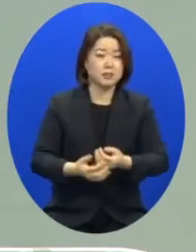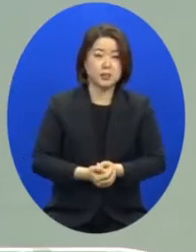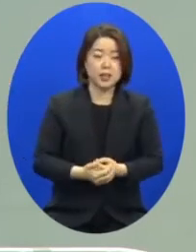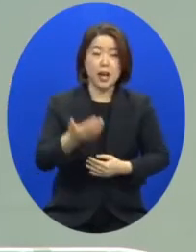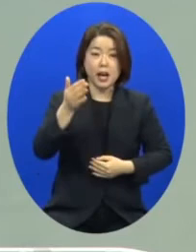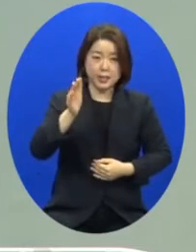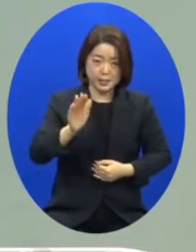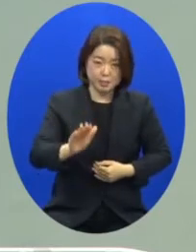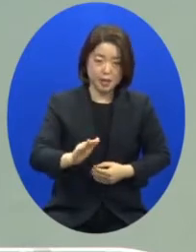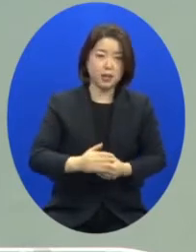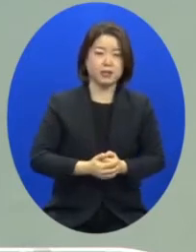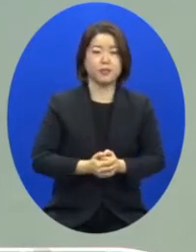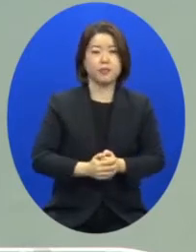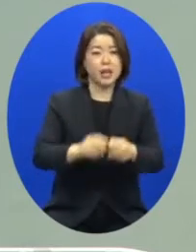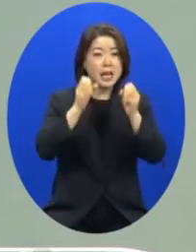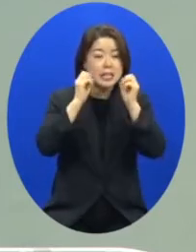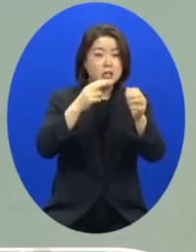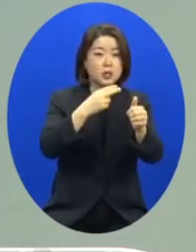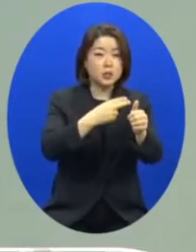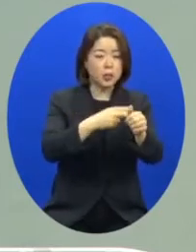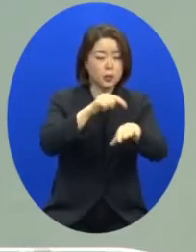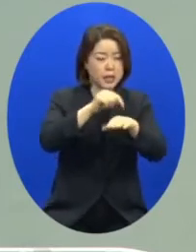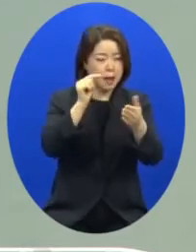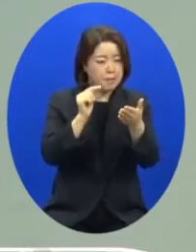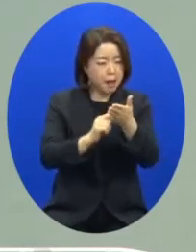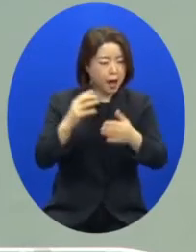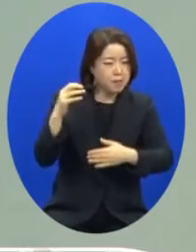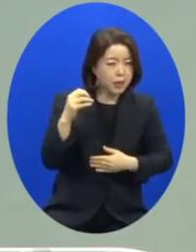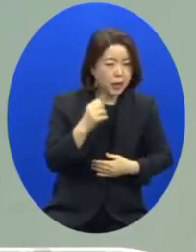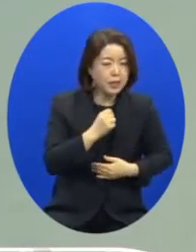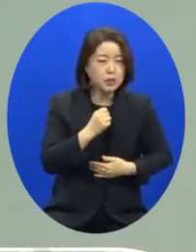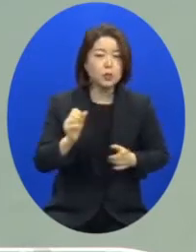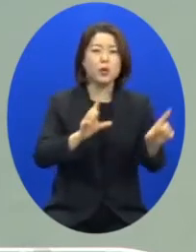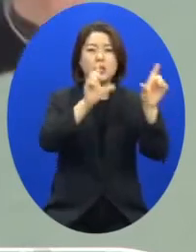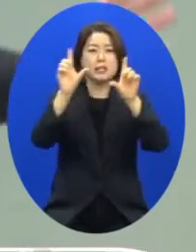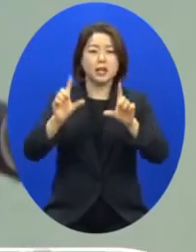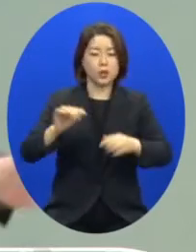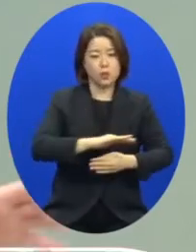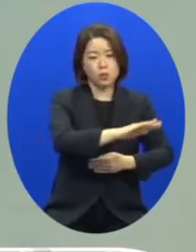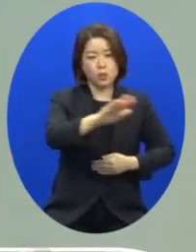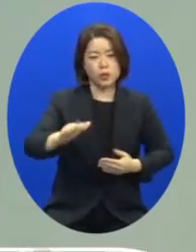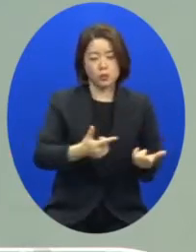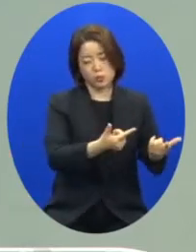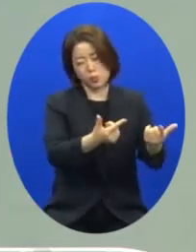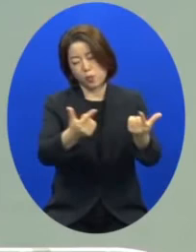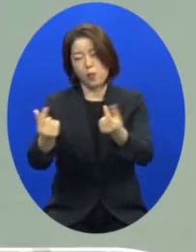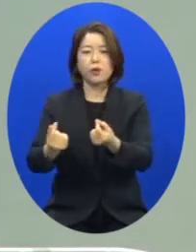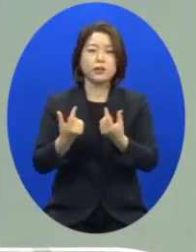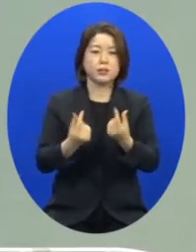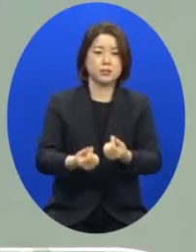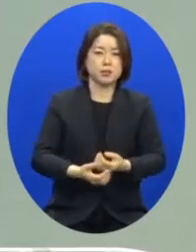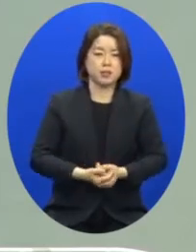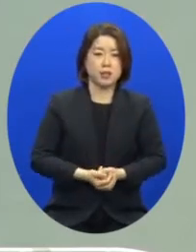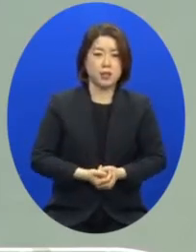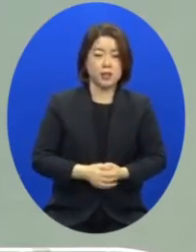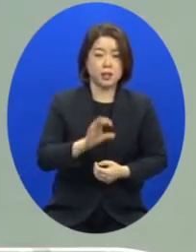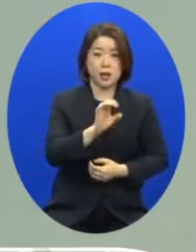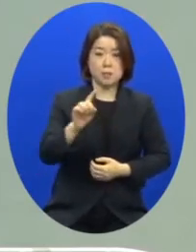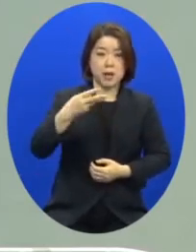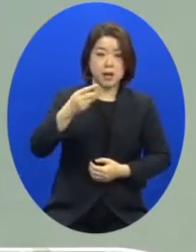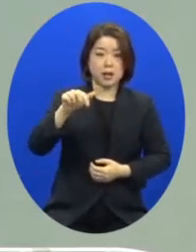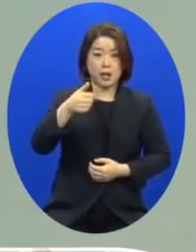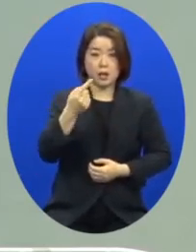그렇지만 선교사 의 마인드를 가지고 사는 것은 우리 모두가 똑같습니다 바로가 에로